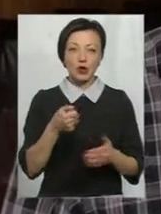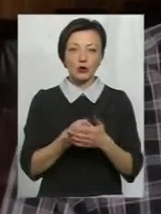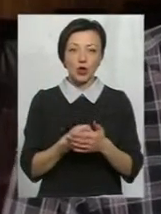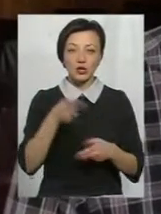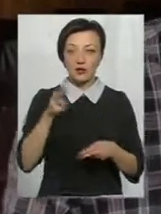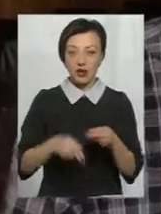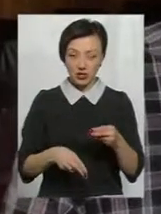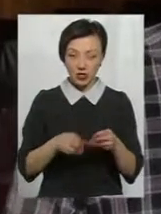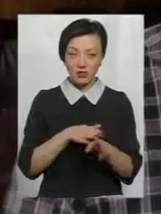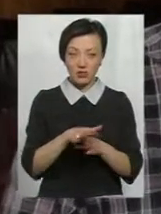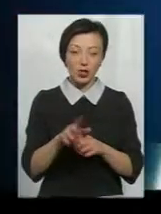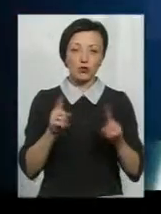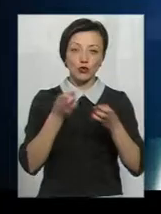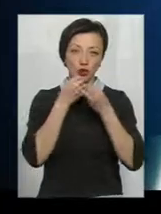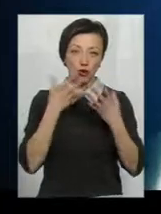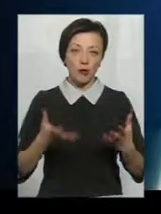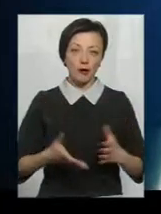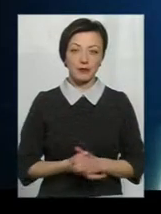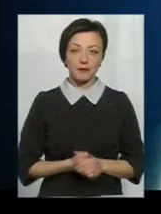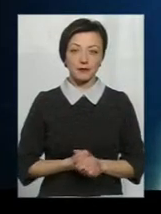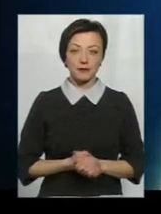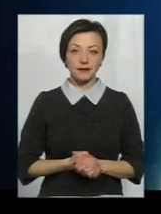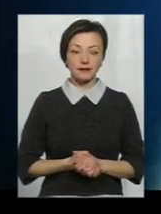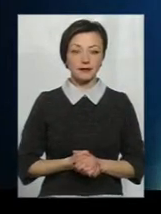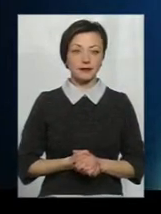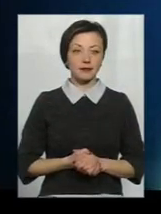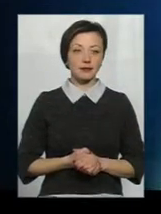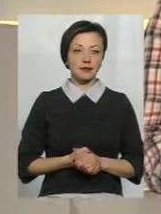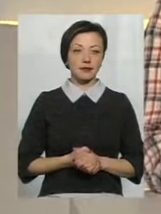логічного завершення, це дуже добре.